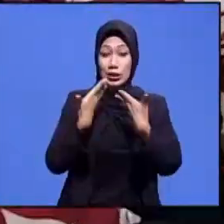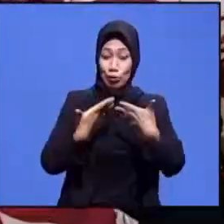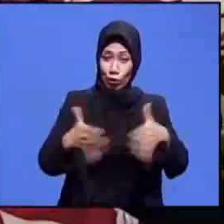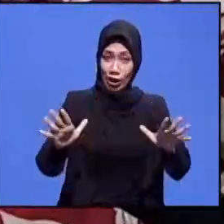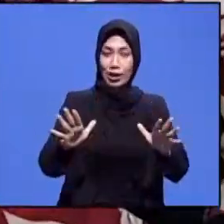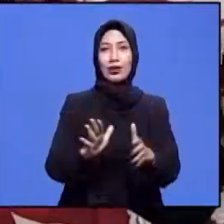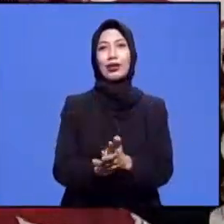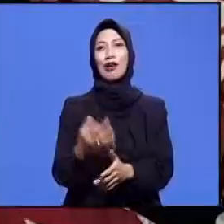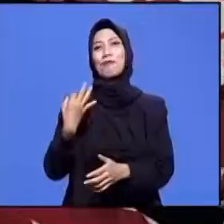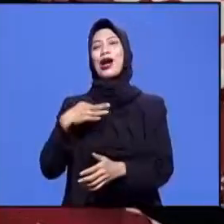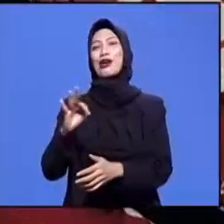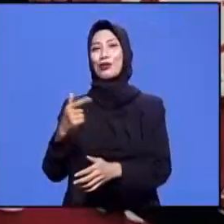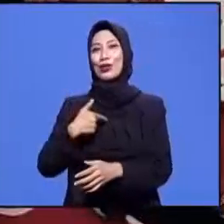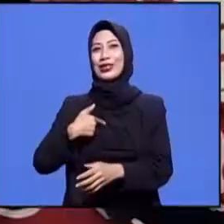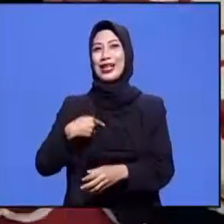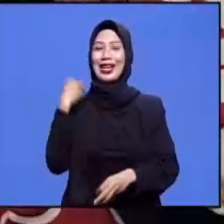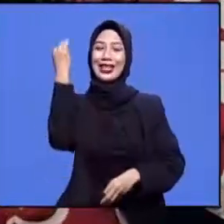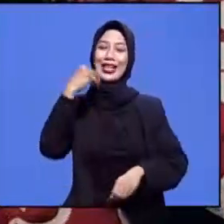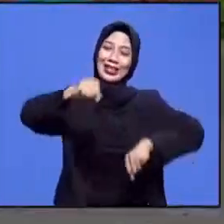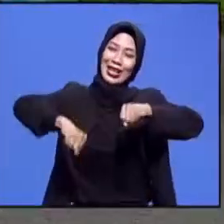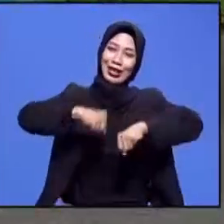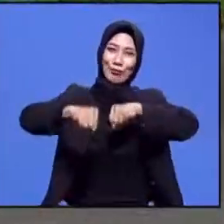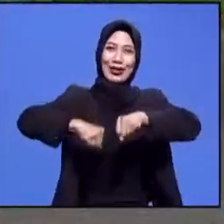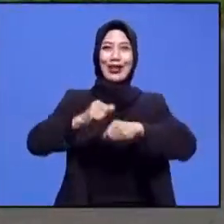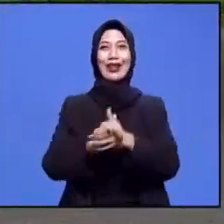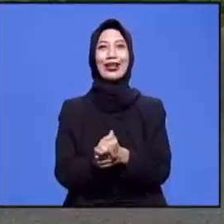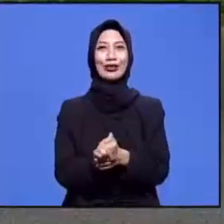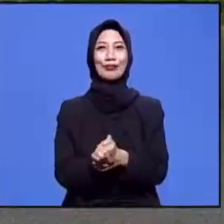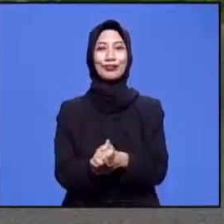semua, baru kita berangkat.